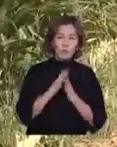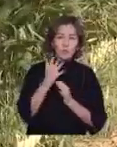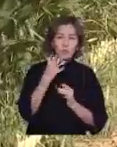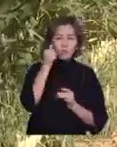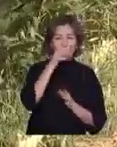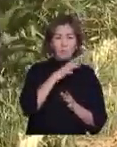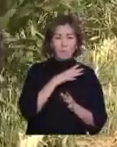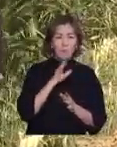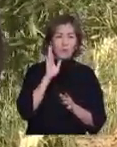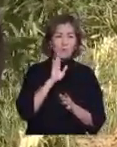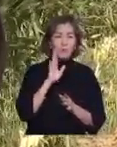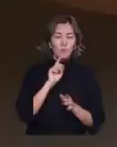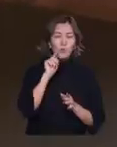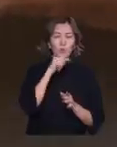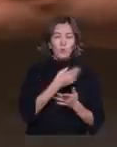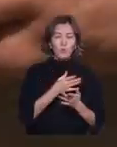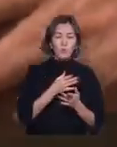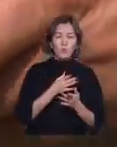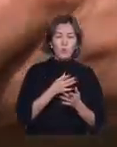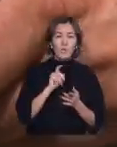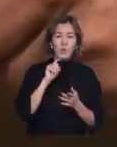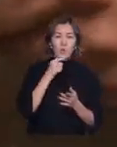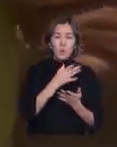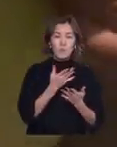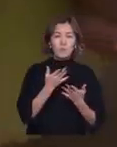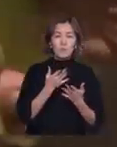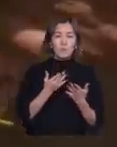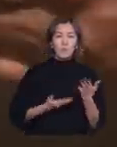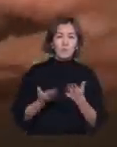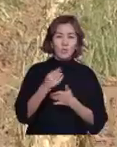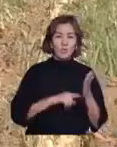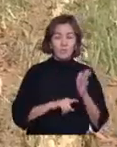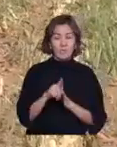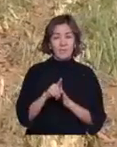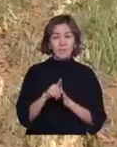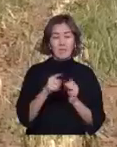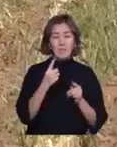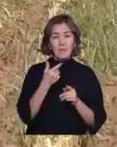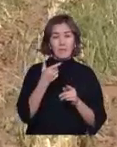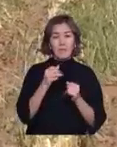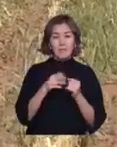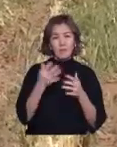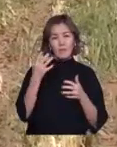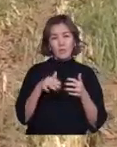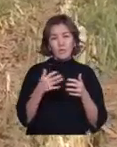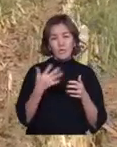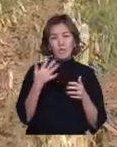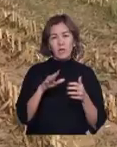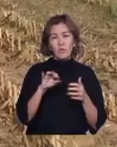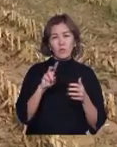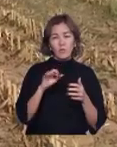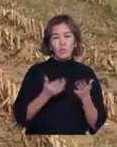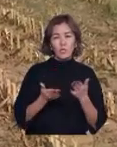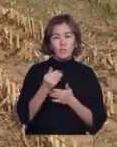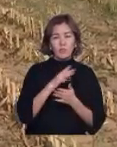жылдан бері су үнемдеу тәсілін қолданатын ол далар уатанған дақылды оруға кірісті. Алқаптың әр гектарынан орташа есеппен 50 тоннадан мал